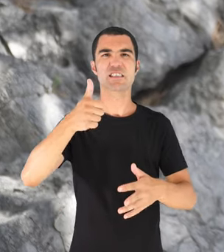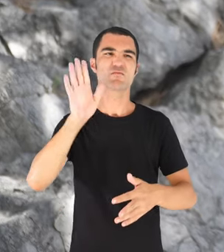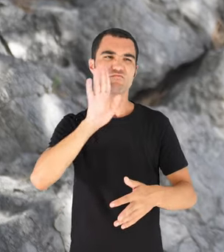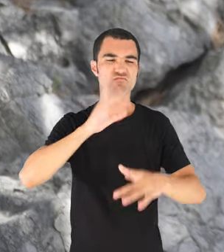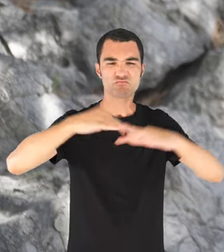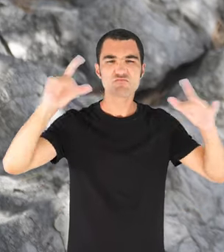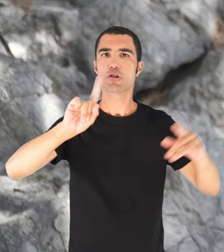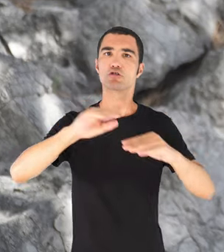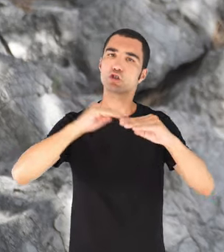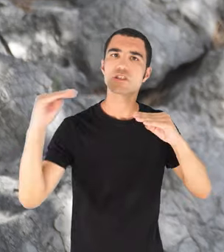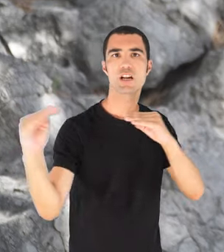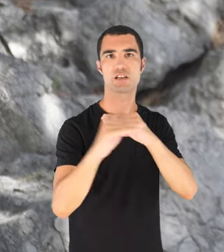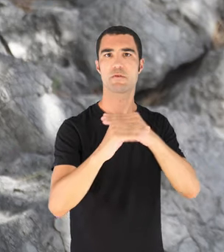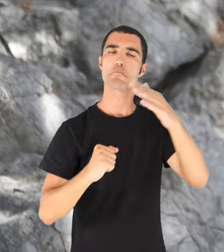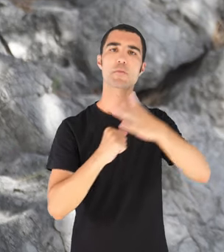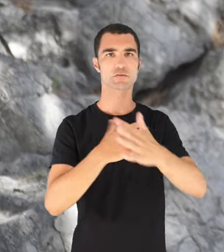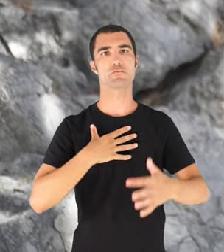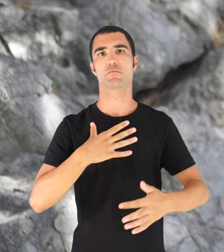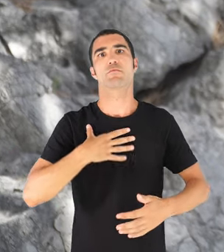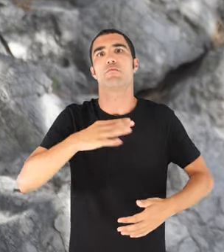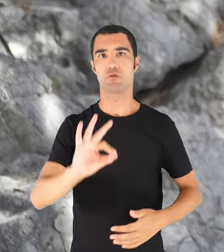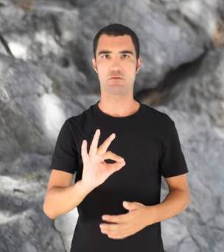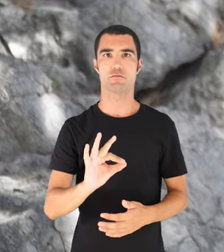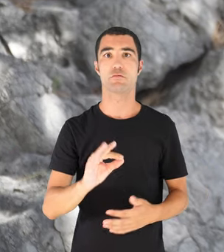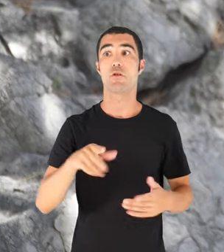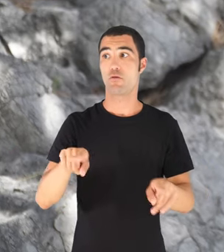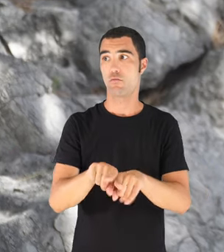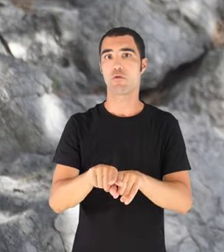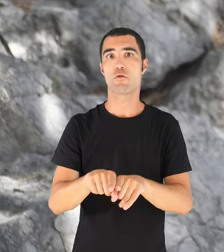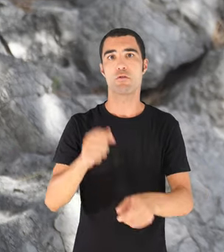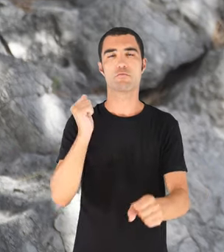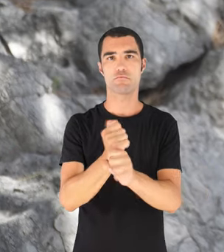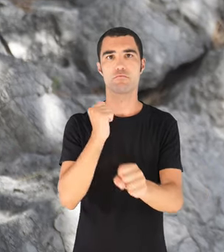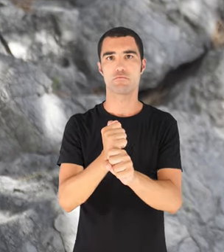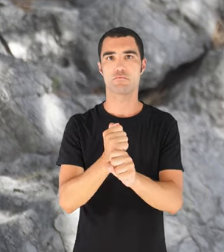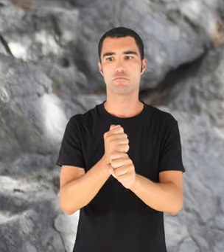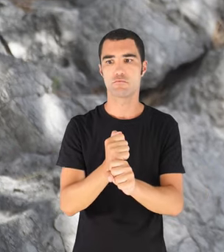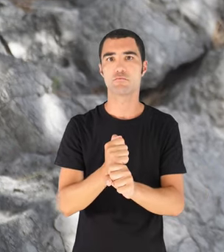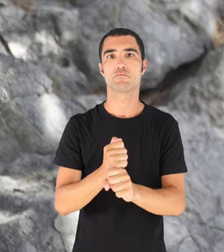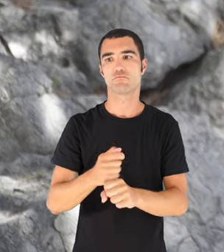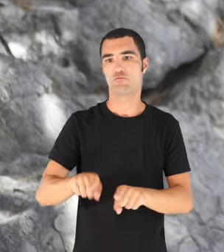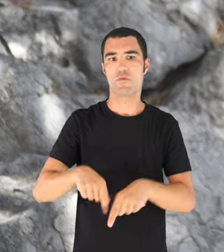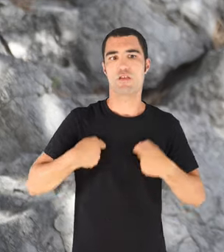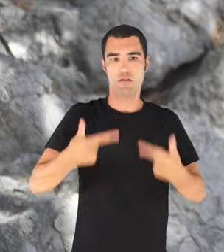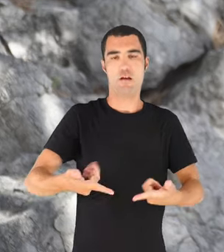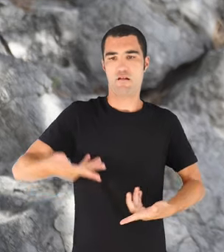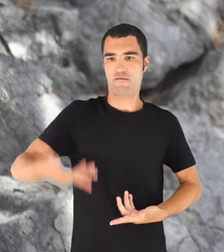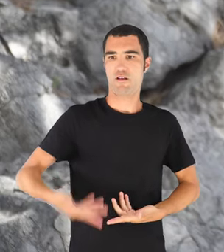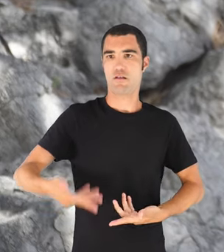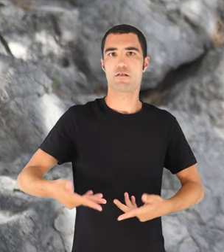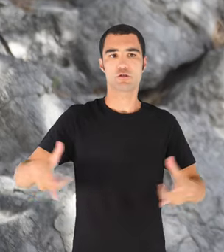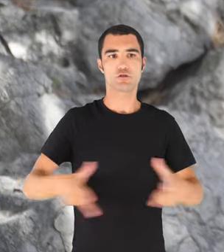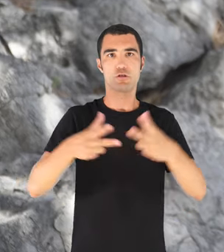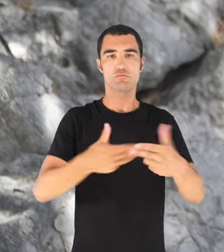el més sostenible possible. Hi ha feina a fer, una per el que he dit abans, que és tornar-nos a fer valer cap a